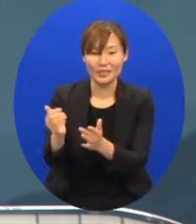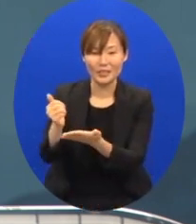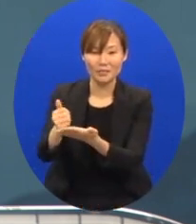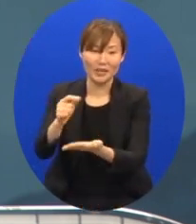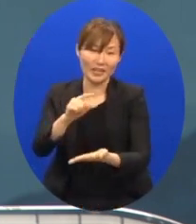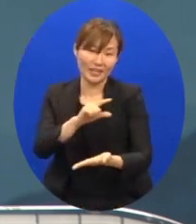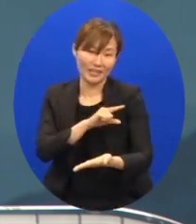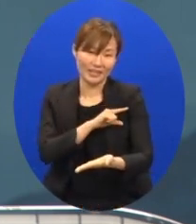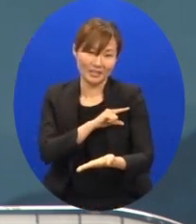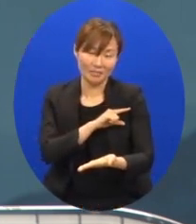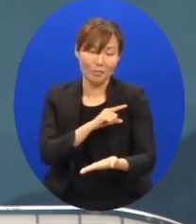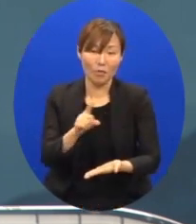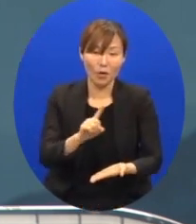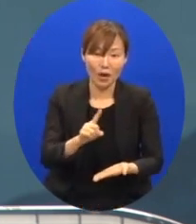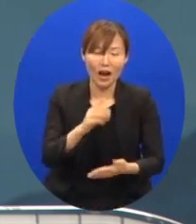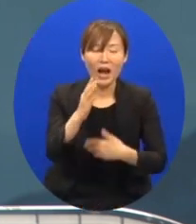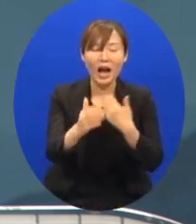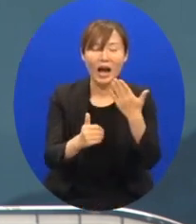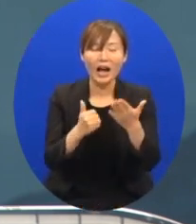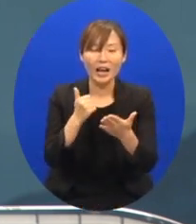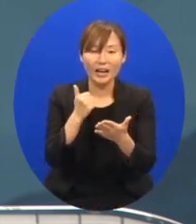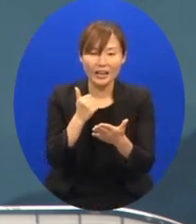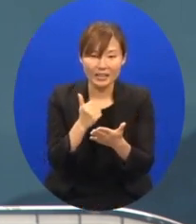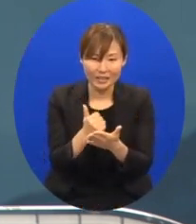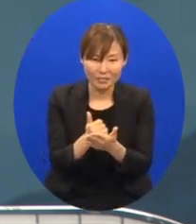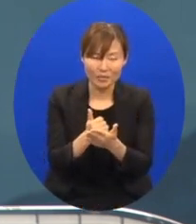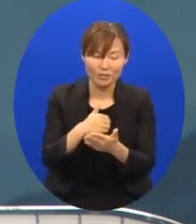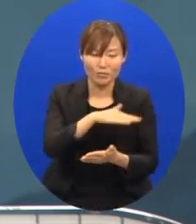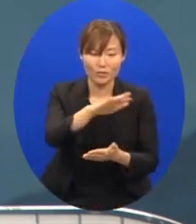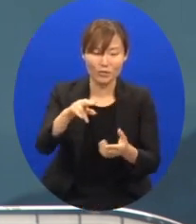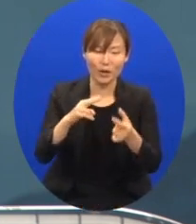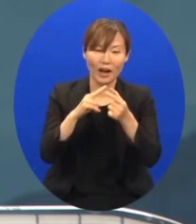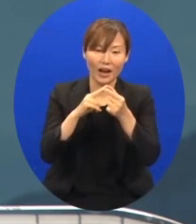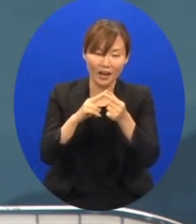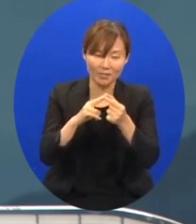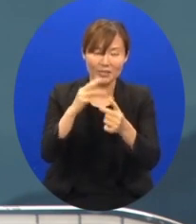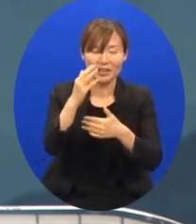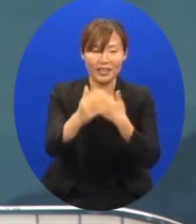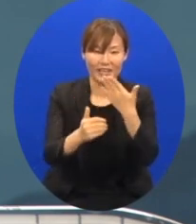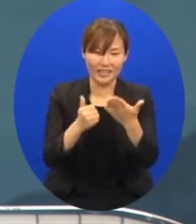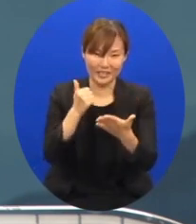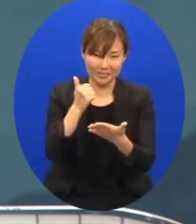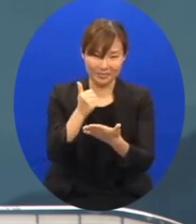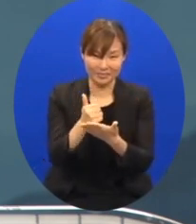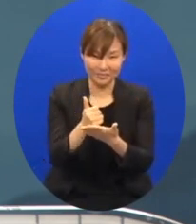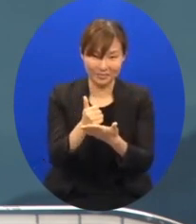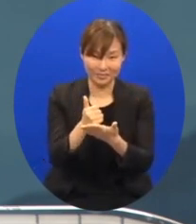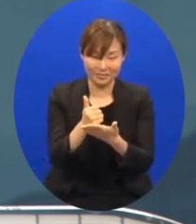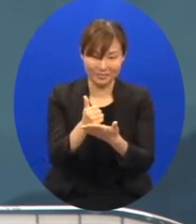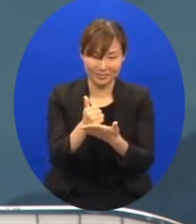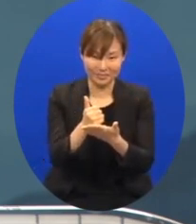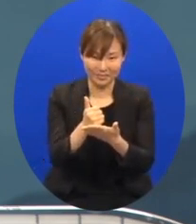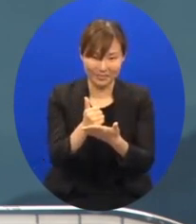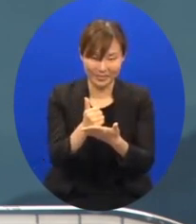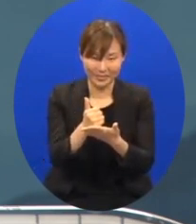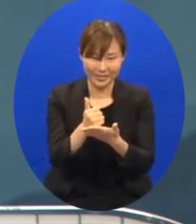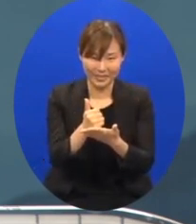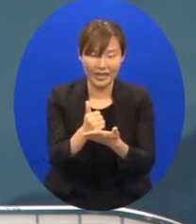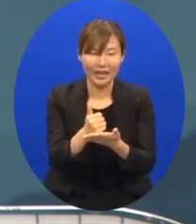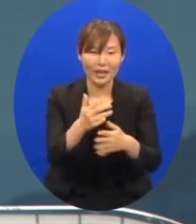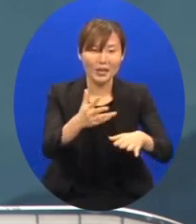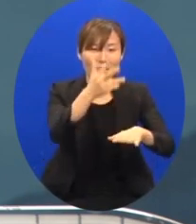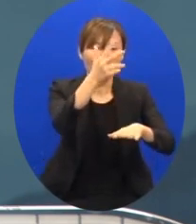하나님이 우리와 함께 하신다 임 말로 일이에요 예수님이 제자들에게 마지막에 주신 약속이 뭡니까